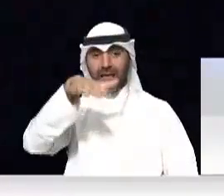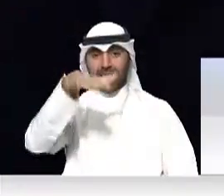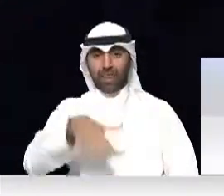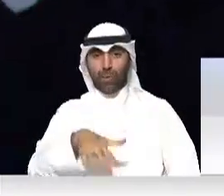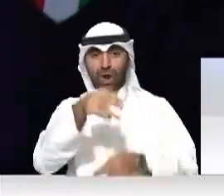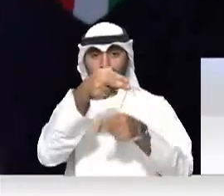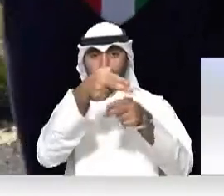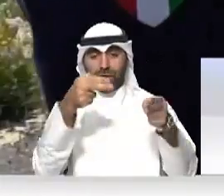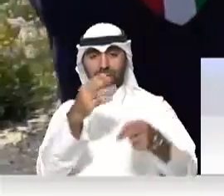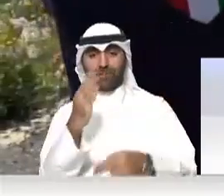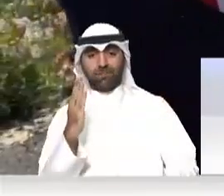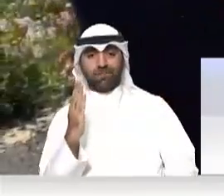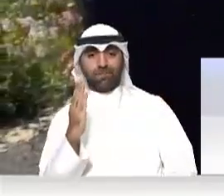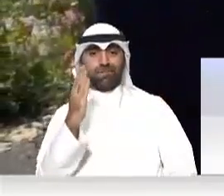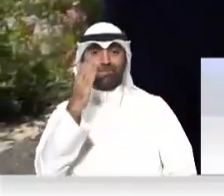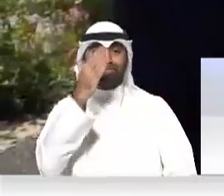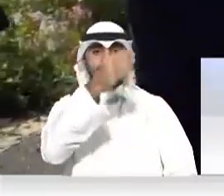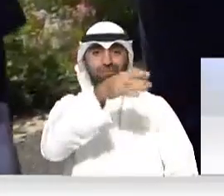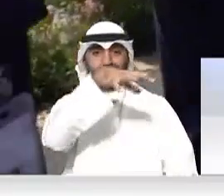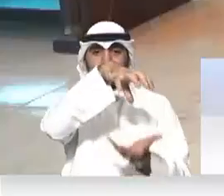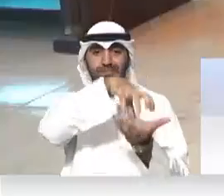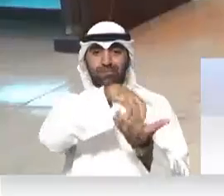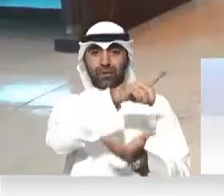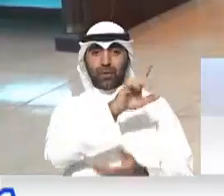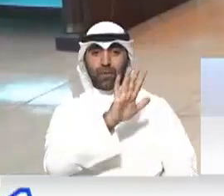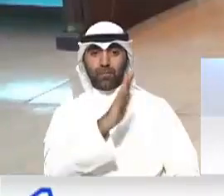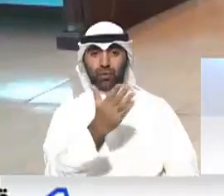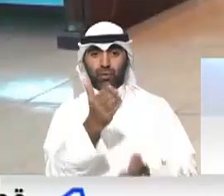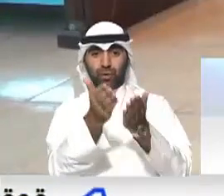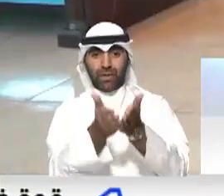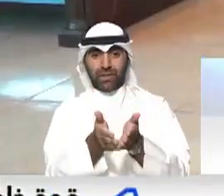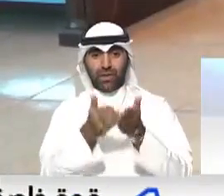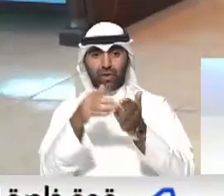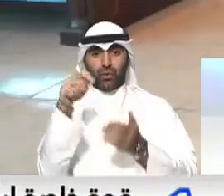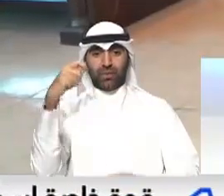سريعة و11 دورية اعتراضية.